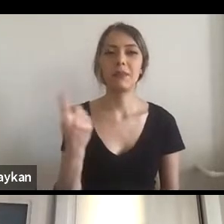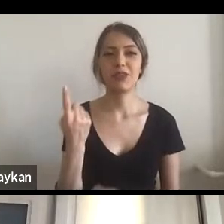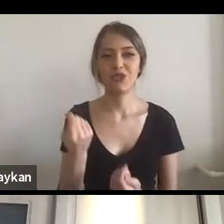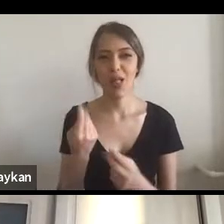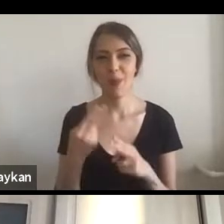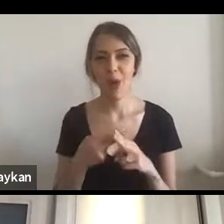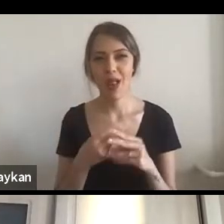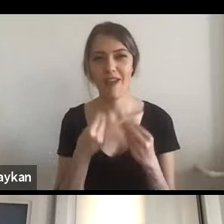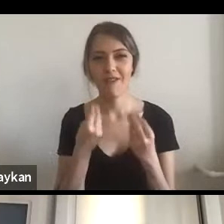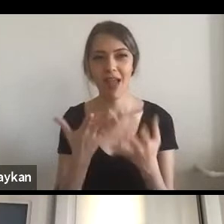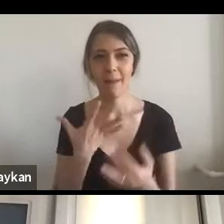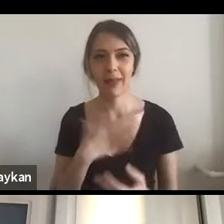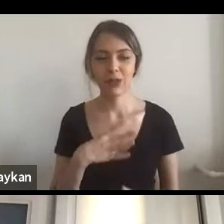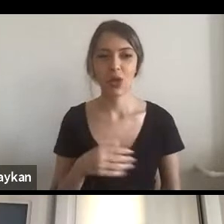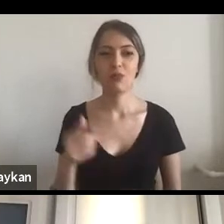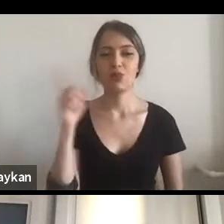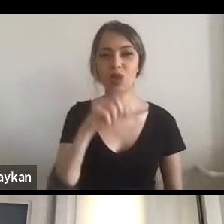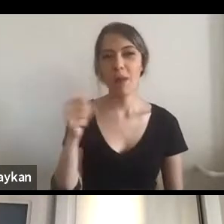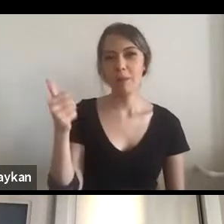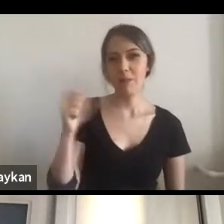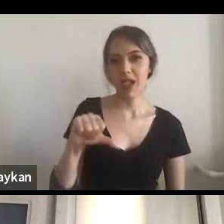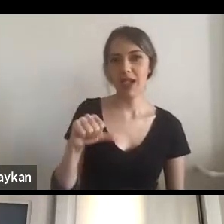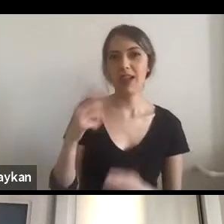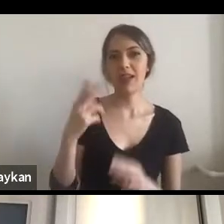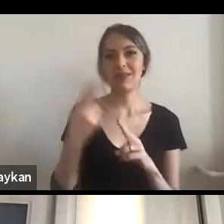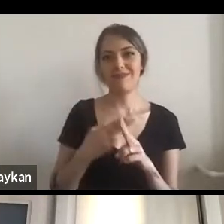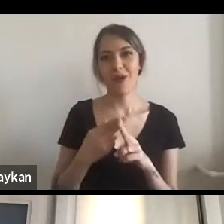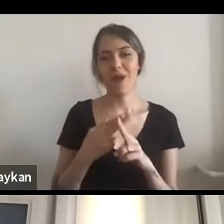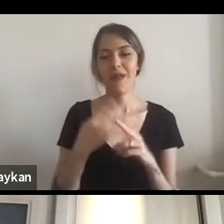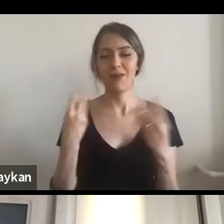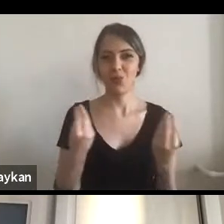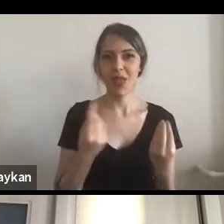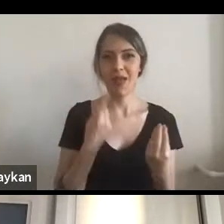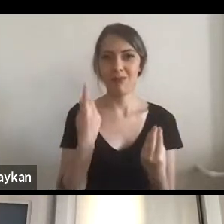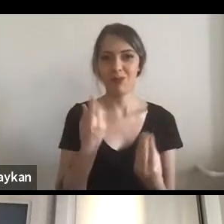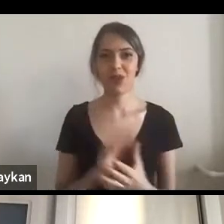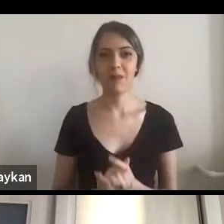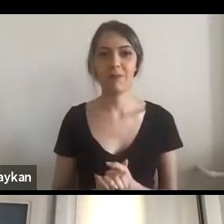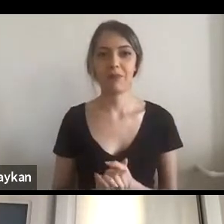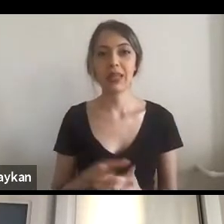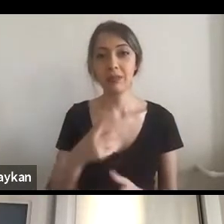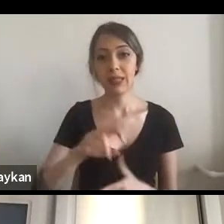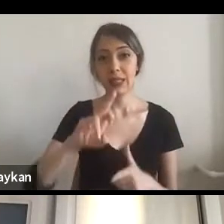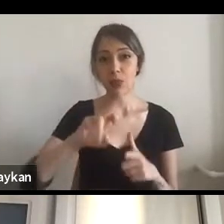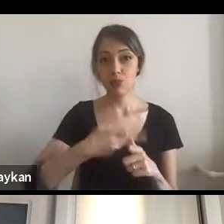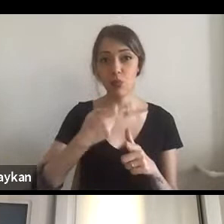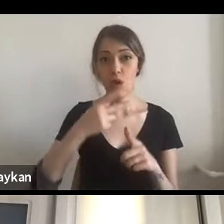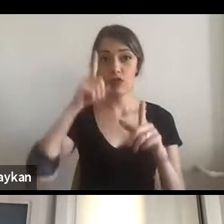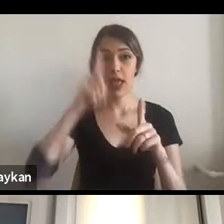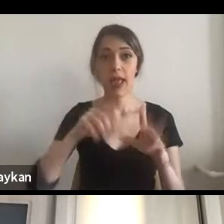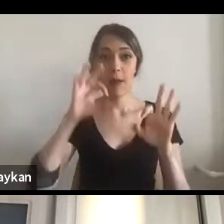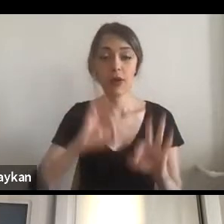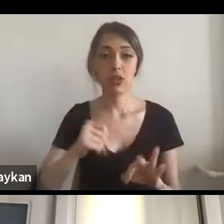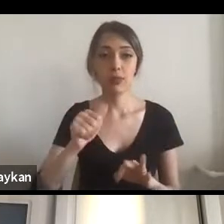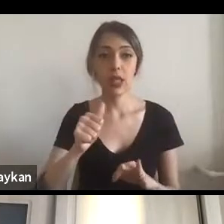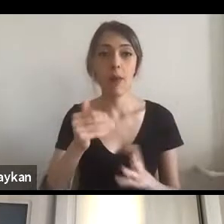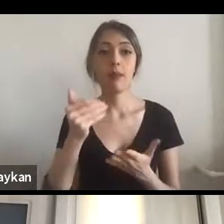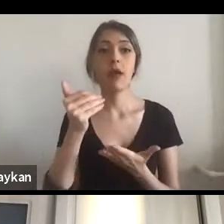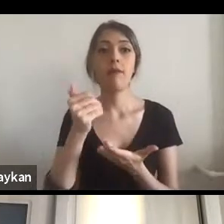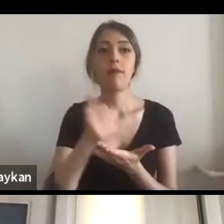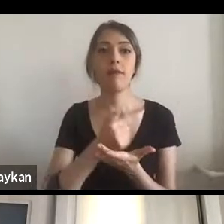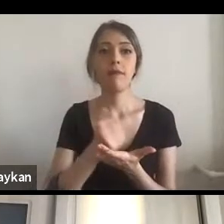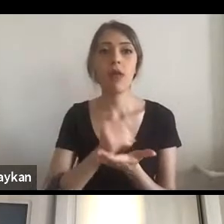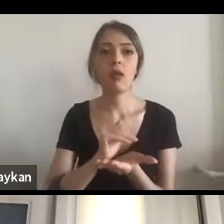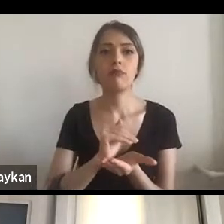üstüne düşünmek gerekir belki. Bu AİHM'iz projesini ilk yaptığımızda bir veri tabanı. Aşı bu veri tabanını